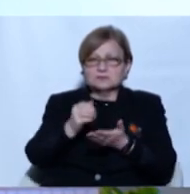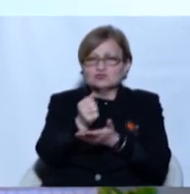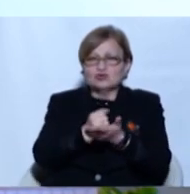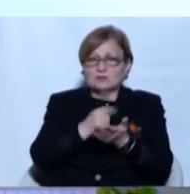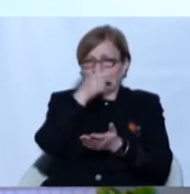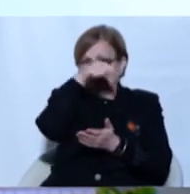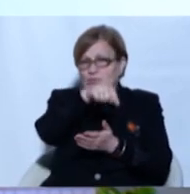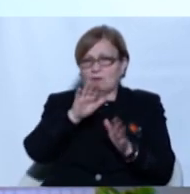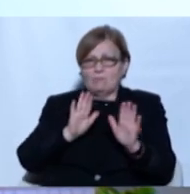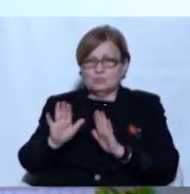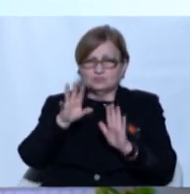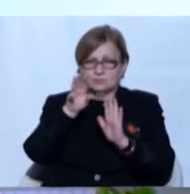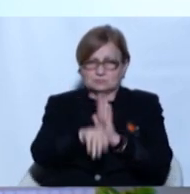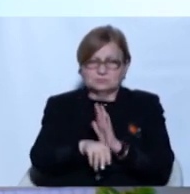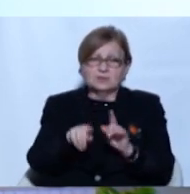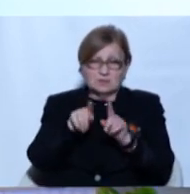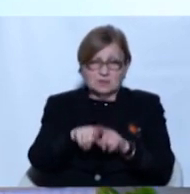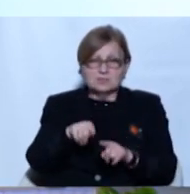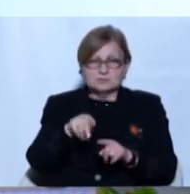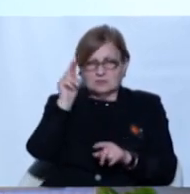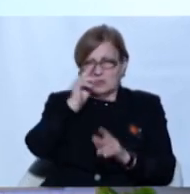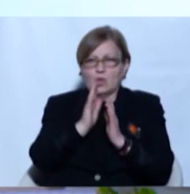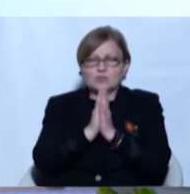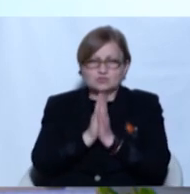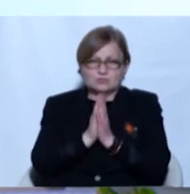დასაწყისს გითხარით ეს კაცი ესე ილოცავსო ეს იყო